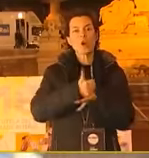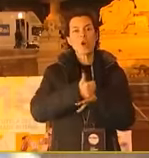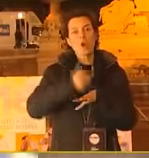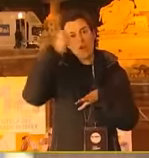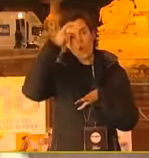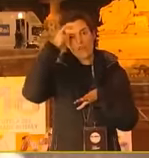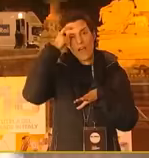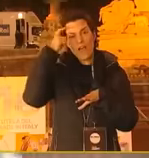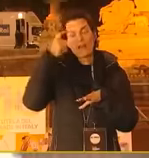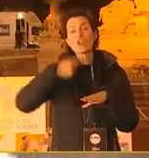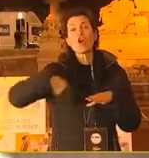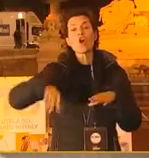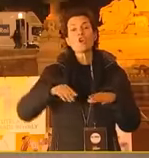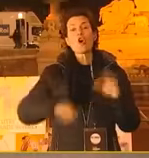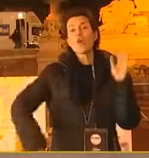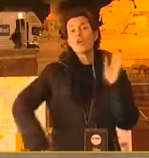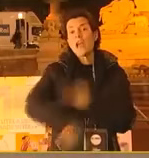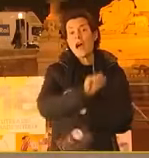a casa.